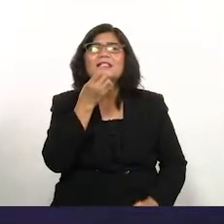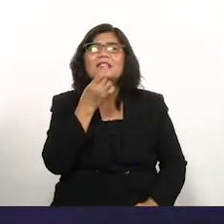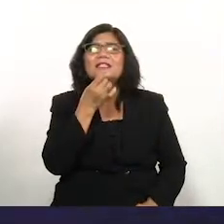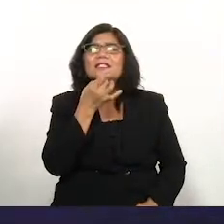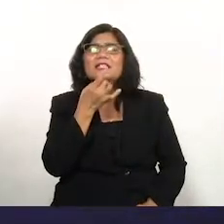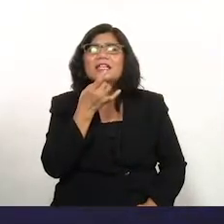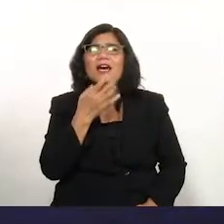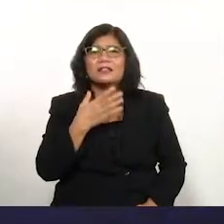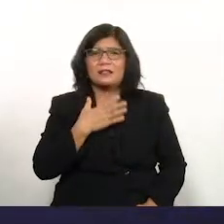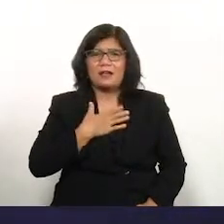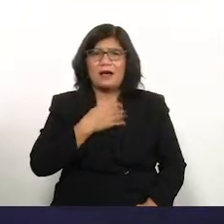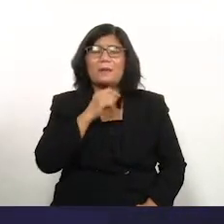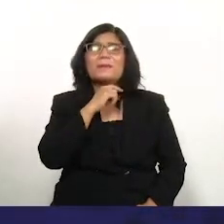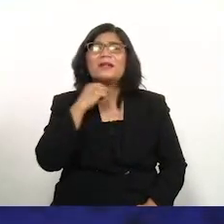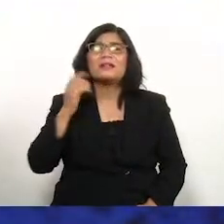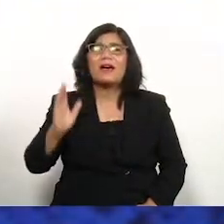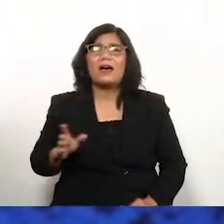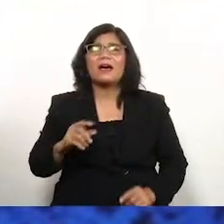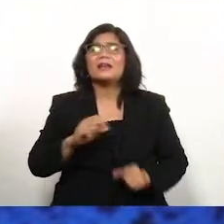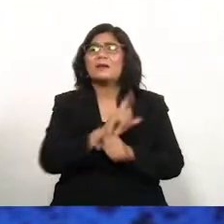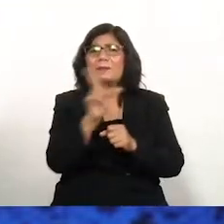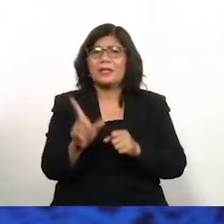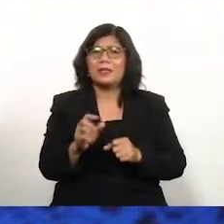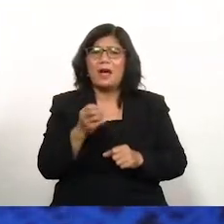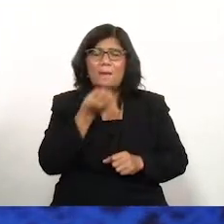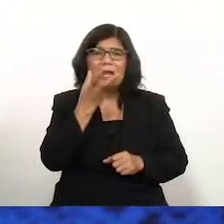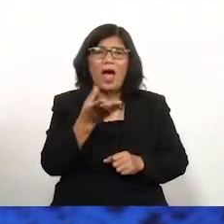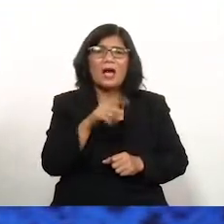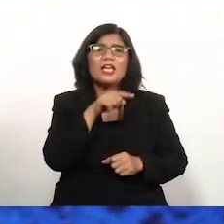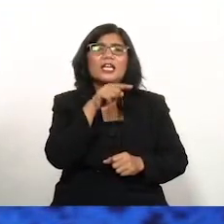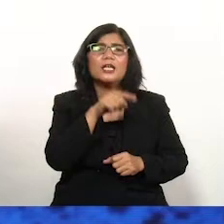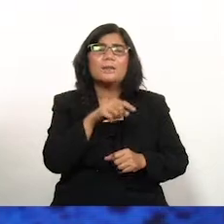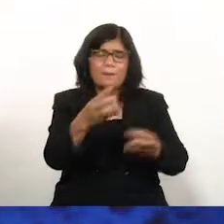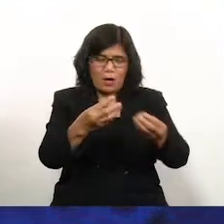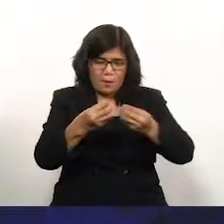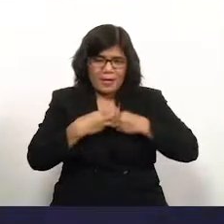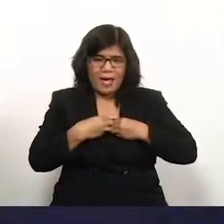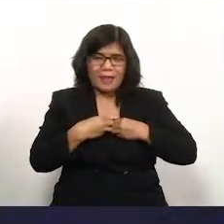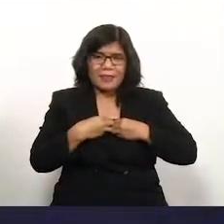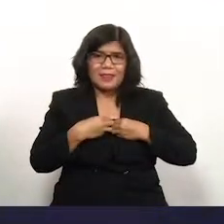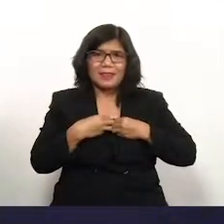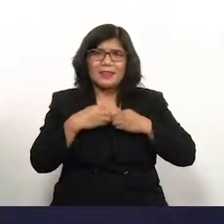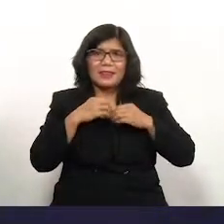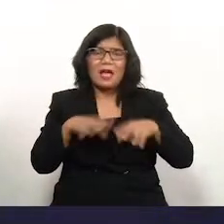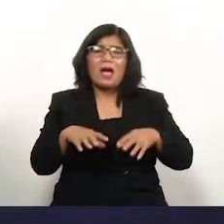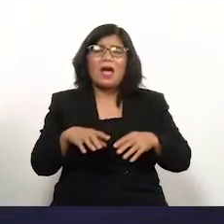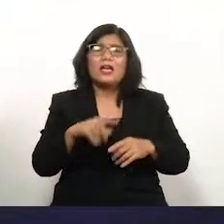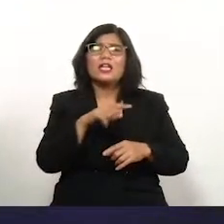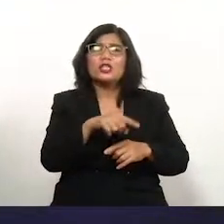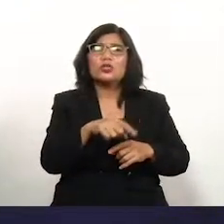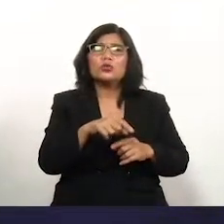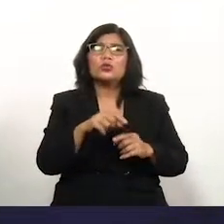Hai Kehna memperoleh berkat bukan hanya hak cipta tapi tugas kita karena blessing is not the